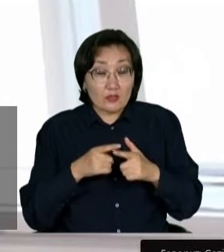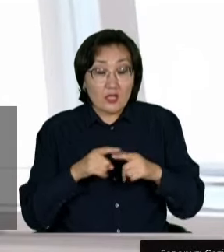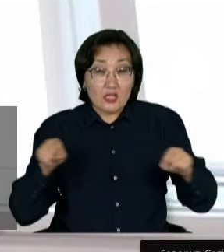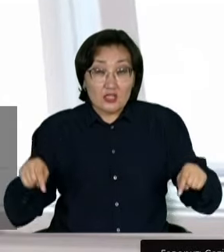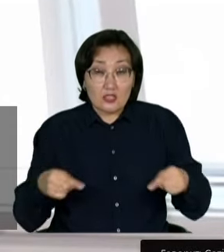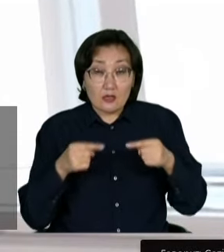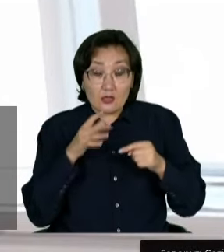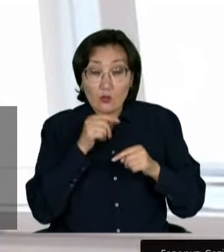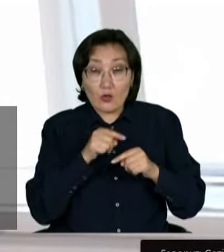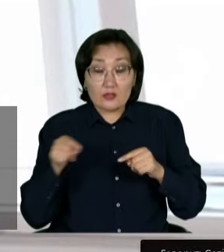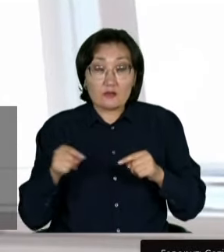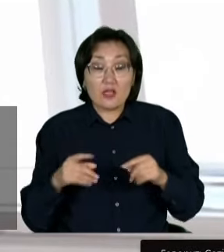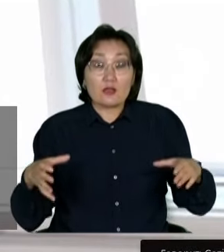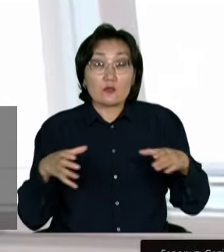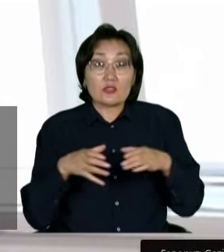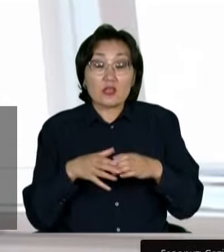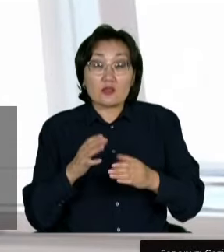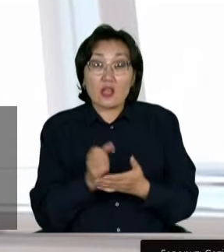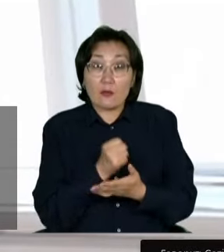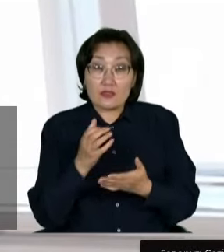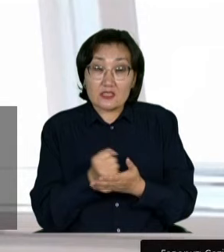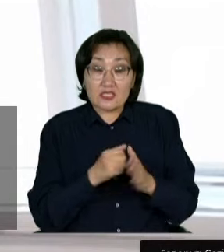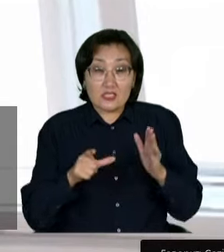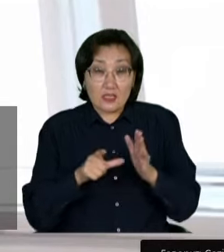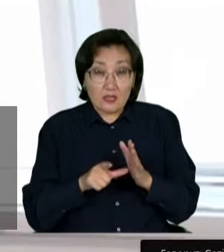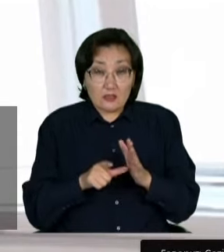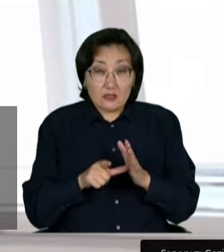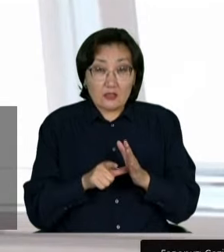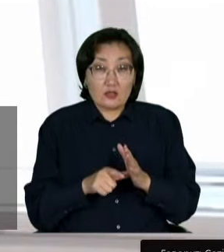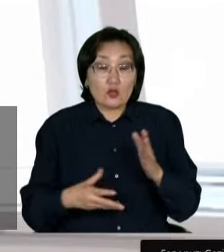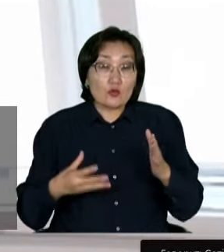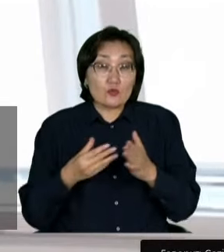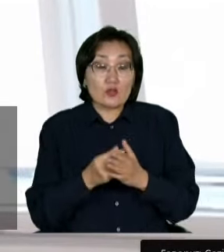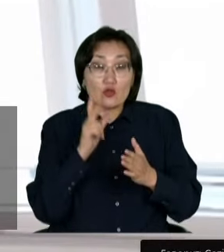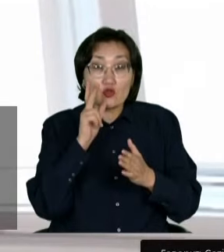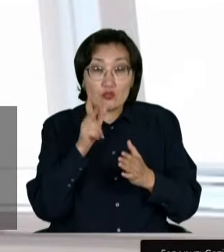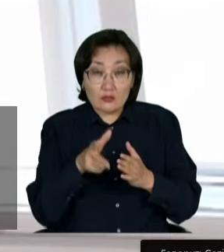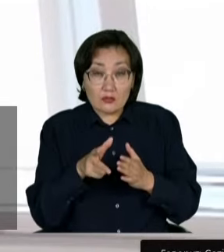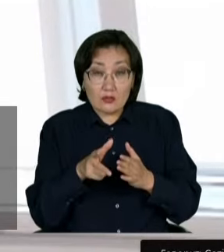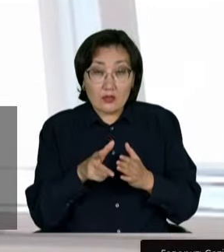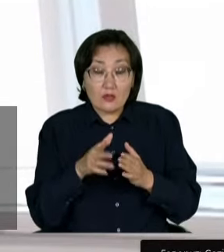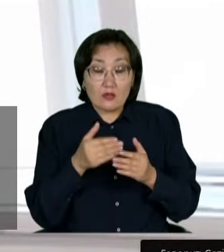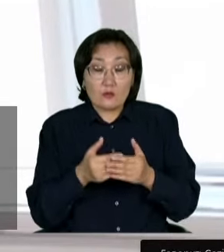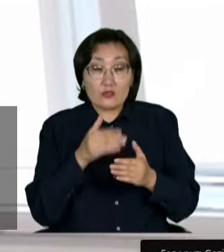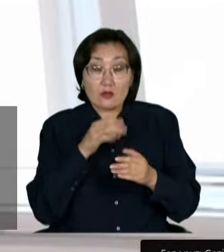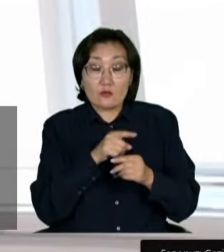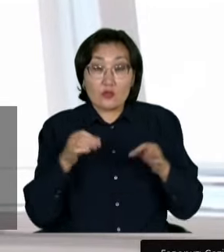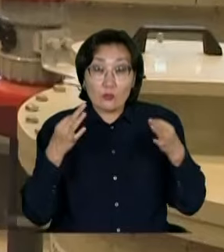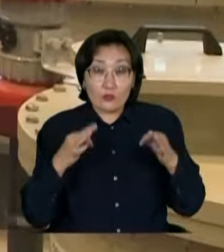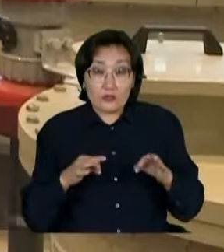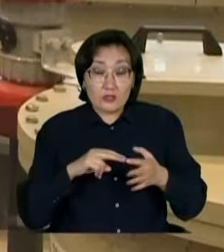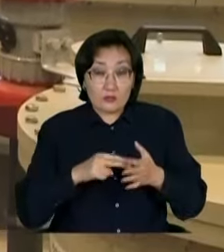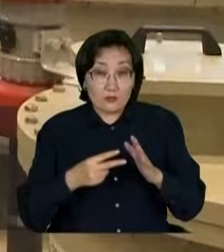жаңғарту кезінде корпоративтік табыс салығынан төлеуден 3 жылға дейін мерзімге босату